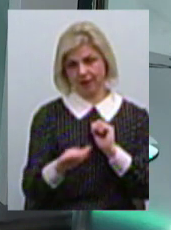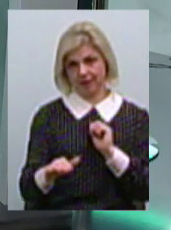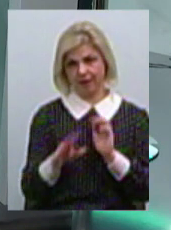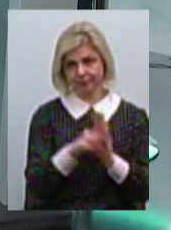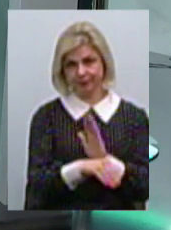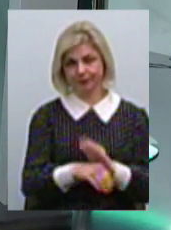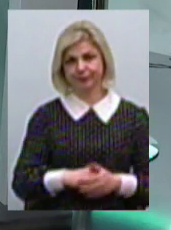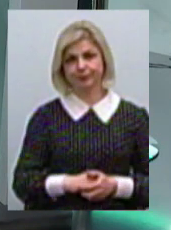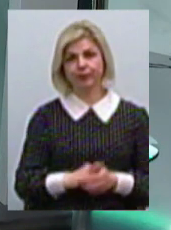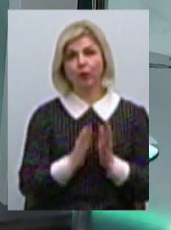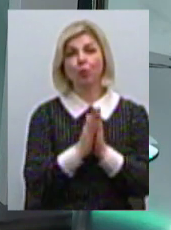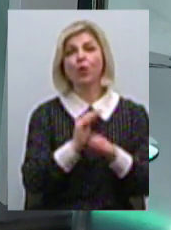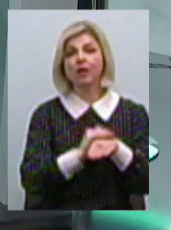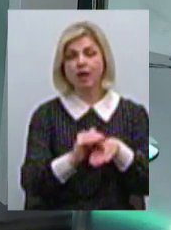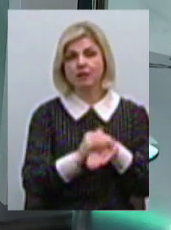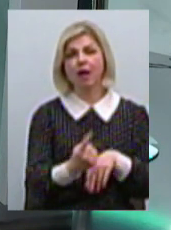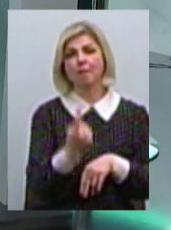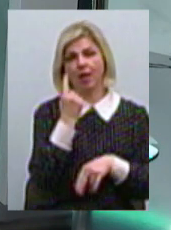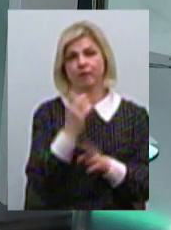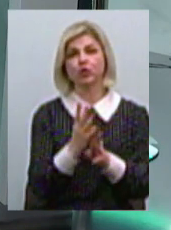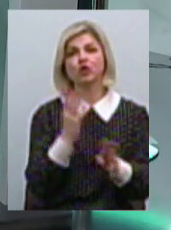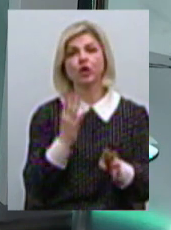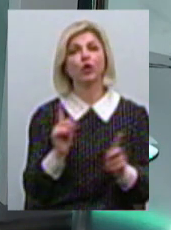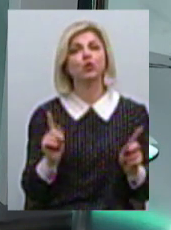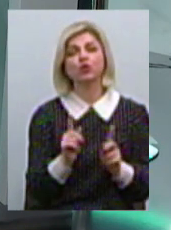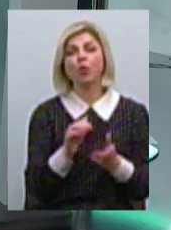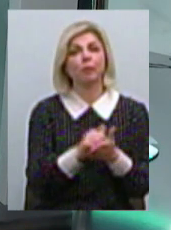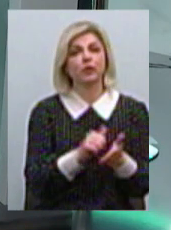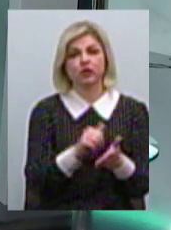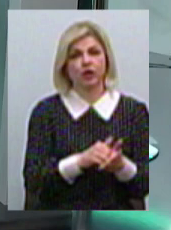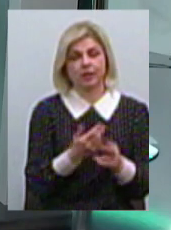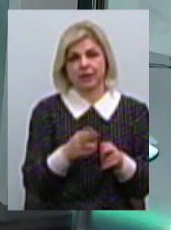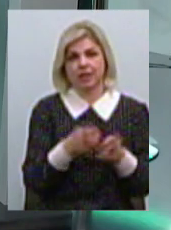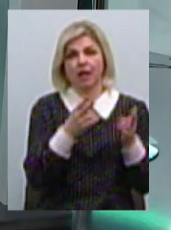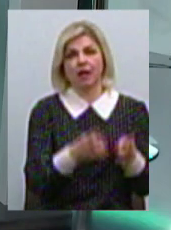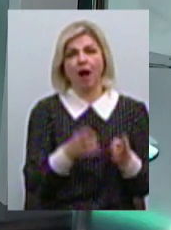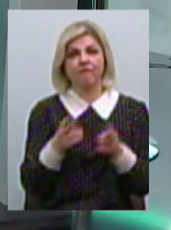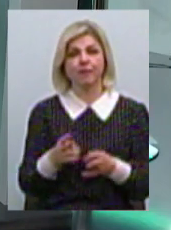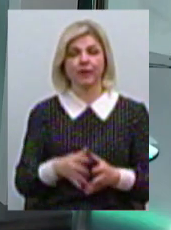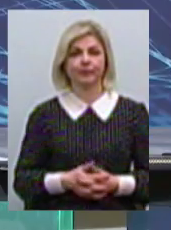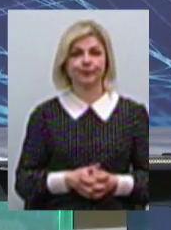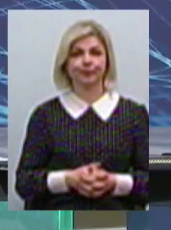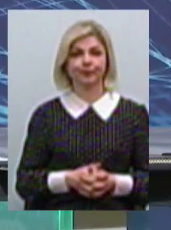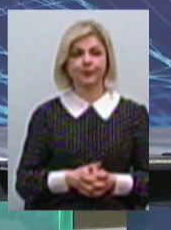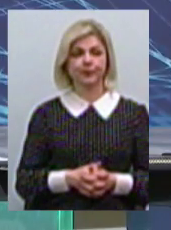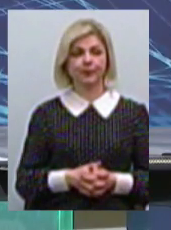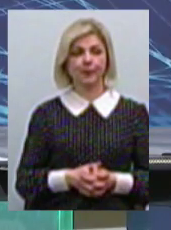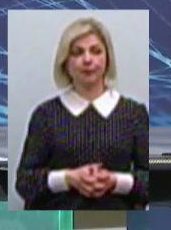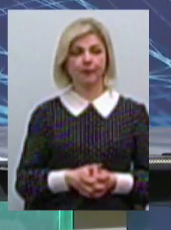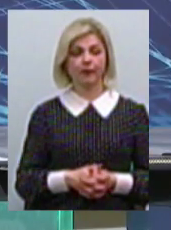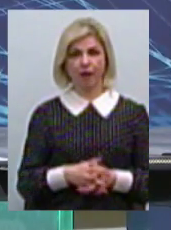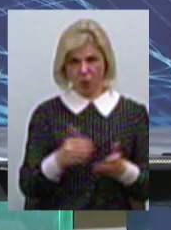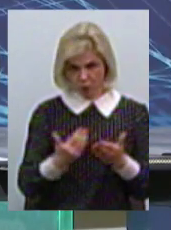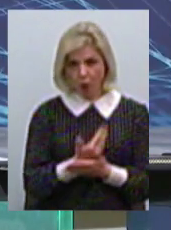Віталій, будь ласка, в першу чергу, що стало причиною цих травм? Цих травм стало причиною… Знову